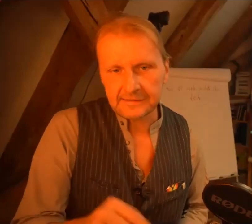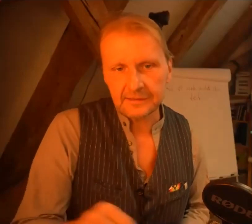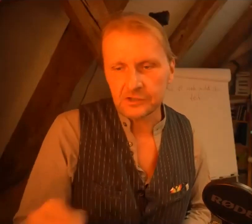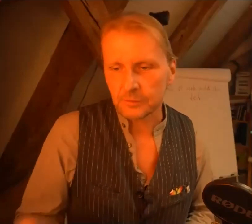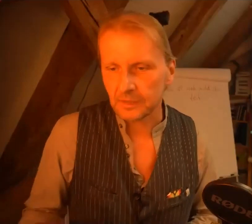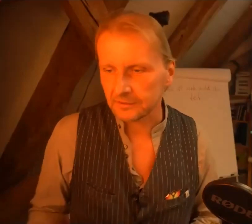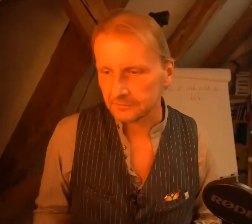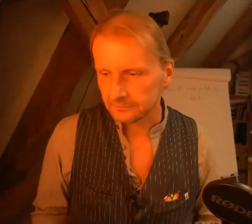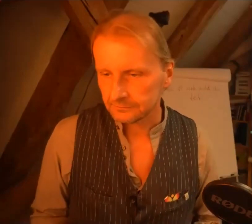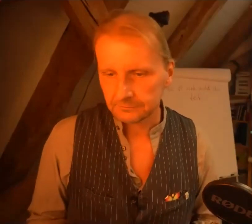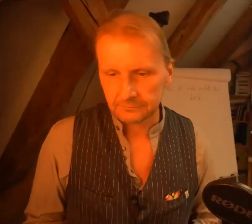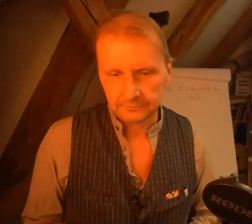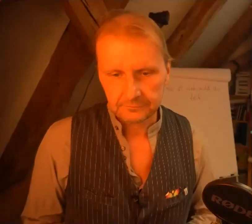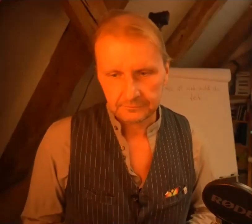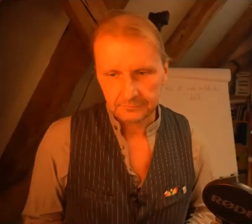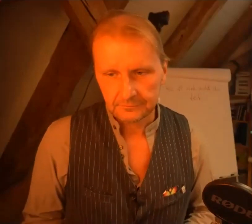Diejenigen, die sich nicht chippen lassen.